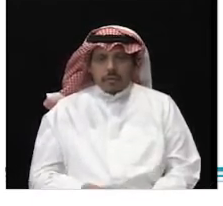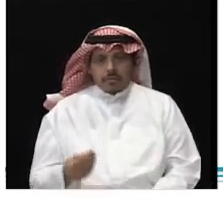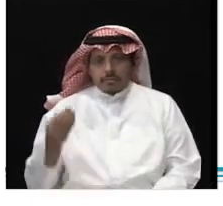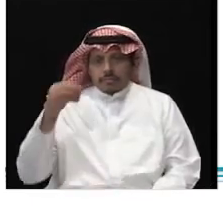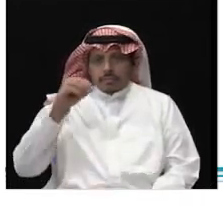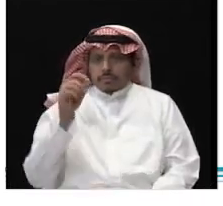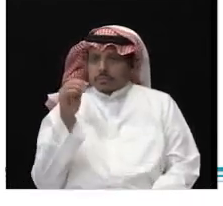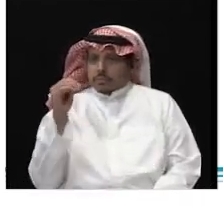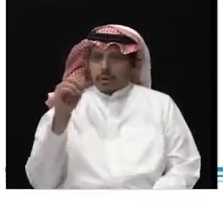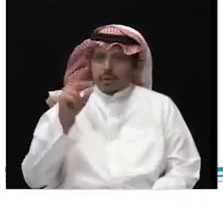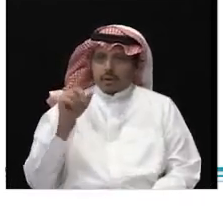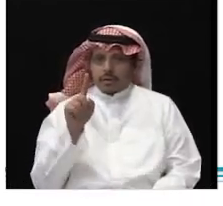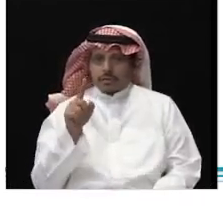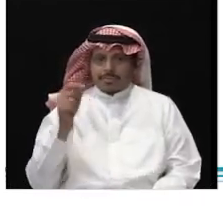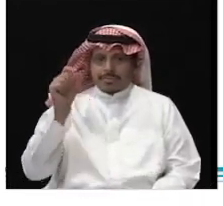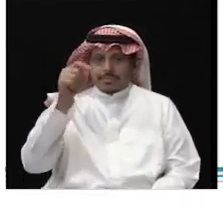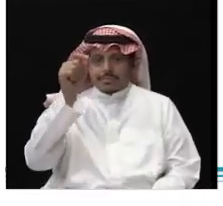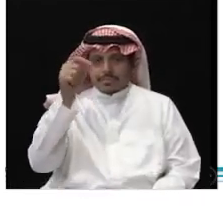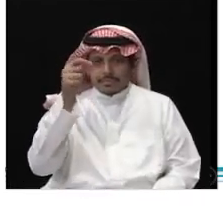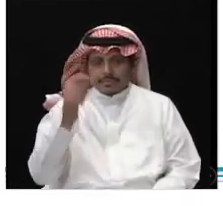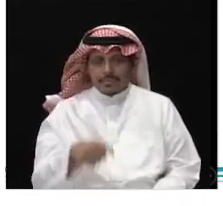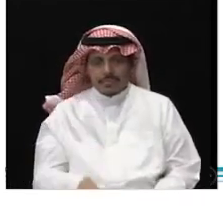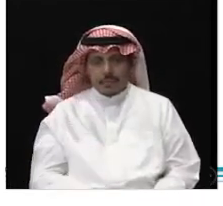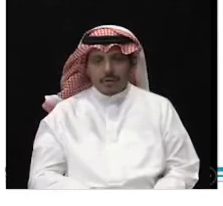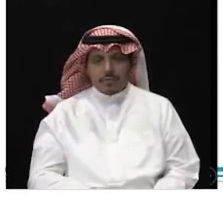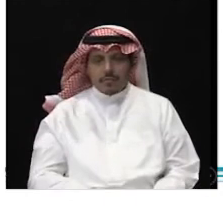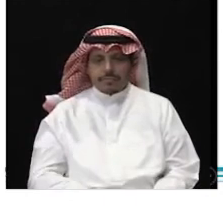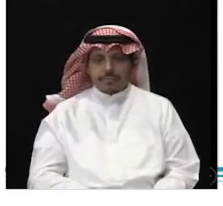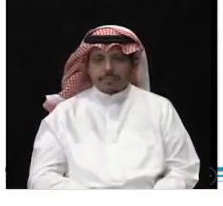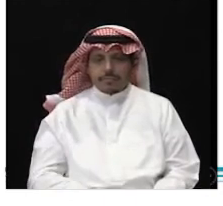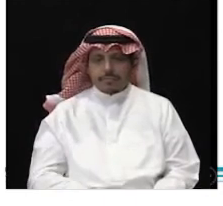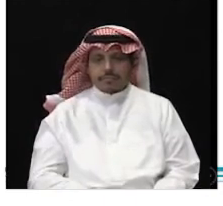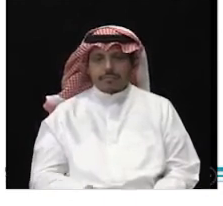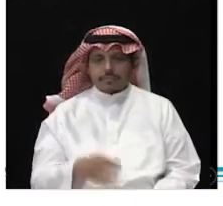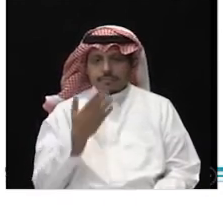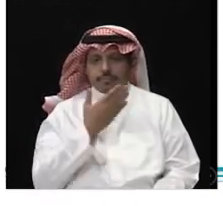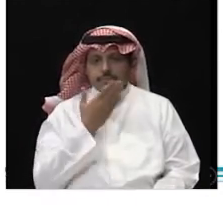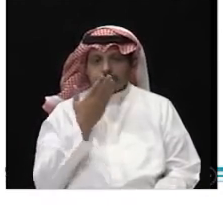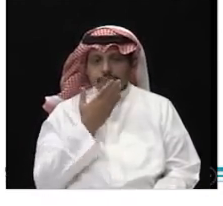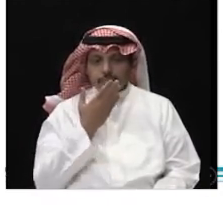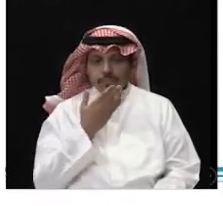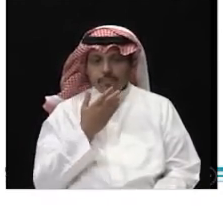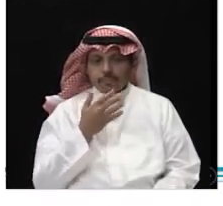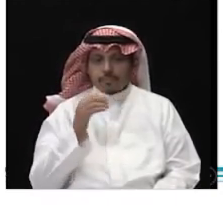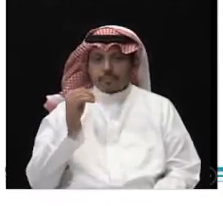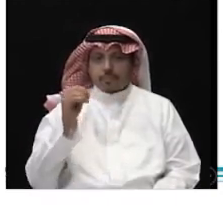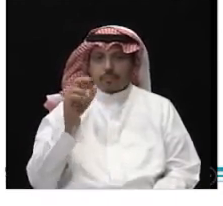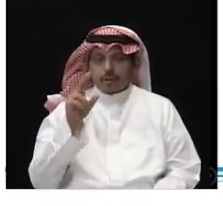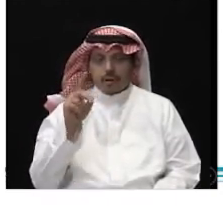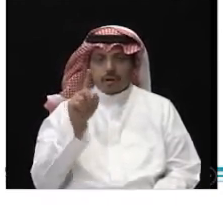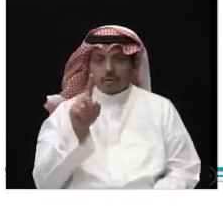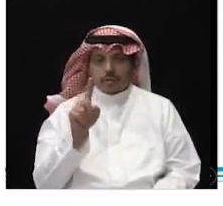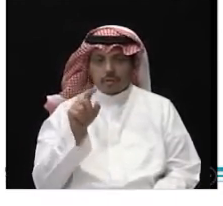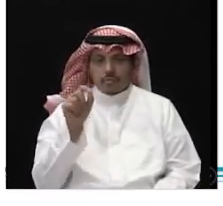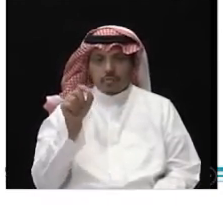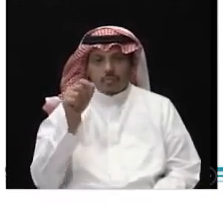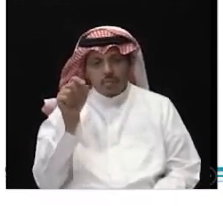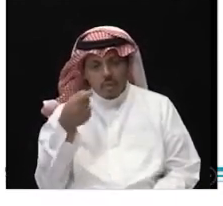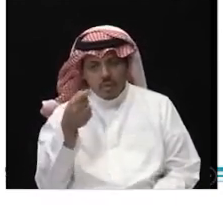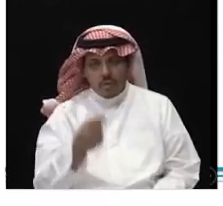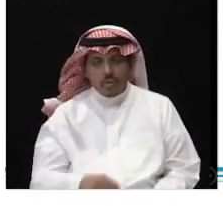على الكلمة من تغيير. لاحظ معي الآن، اقرأ. جميل، حطب، وهنا